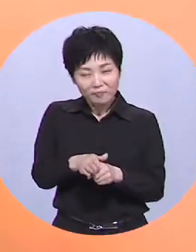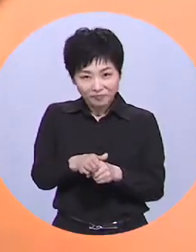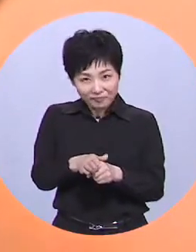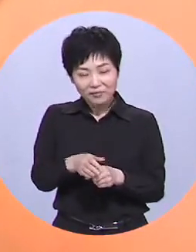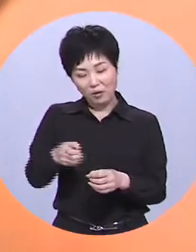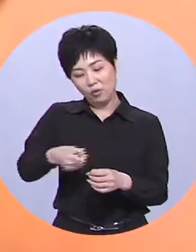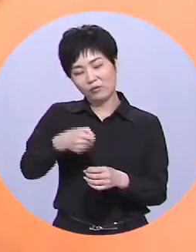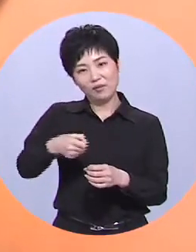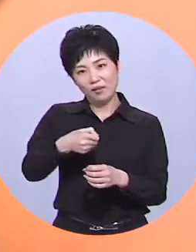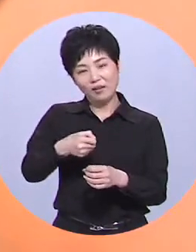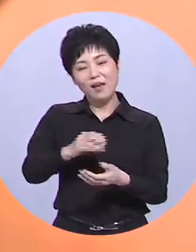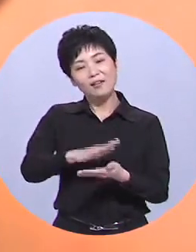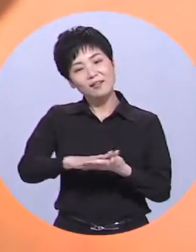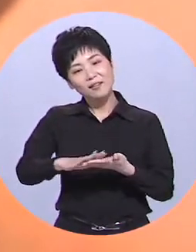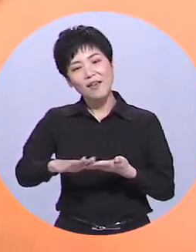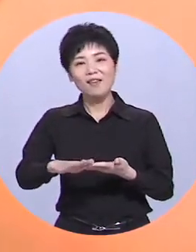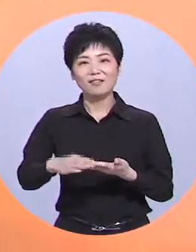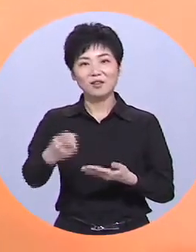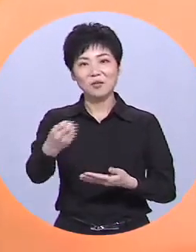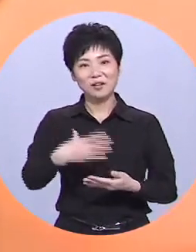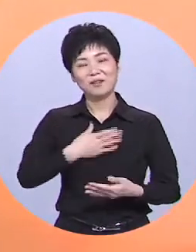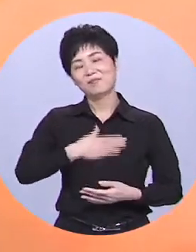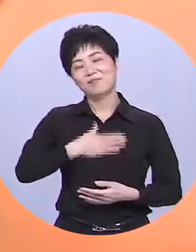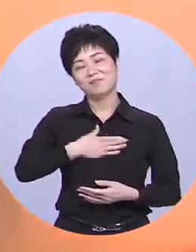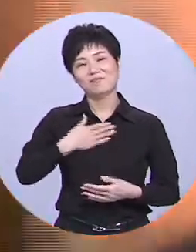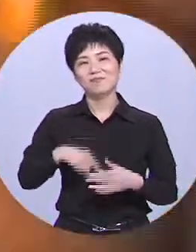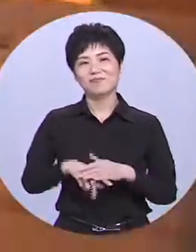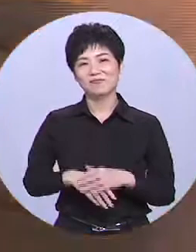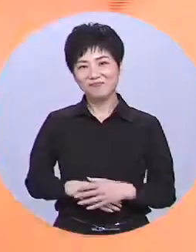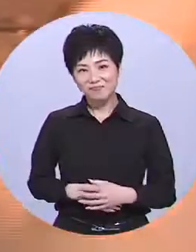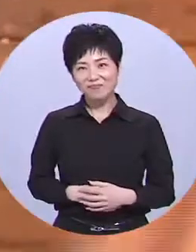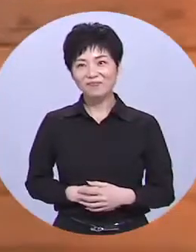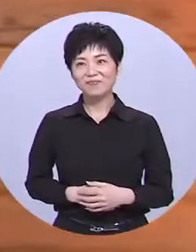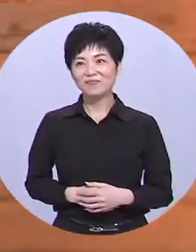わせたら勝ちと二見さんは語っていました。